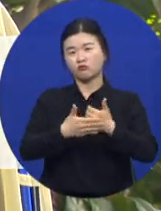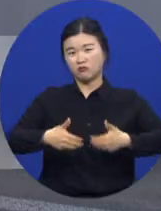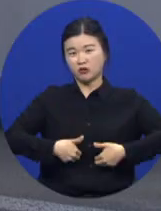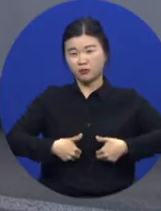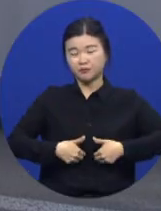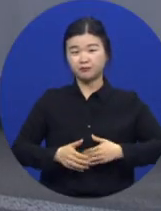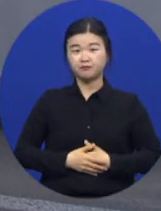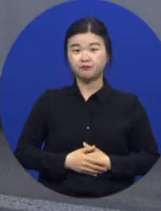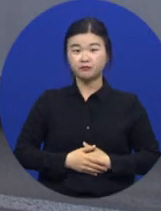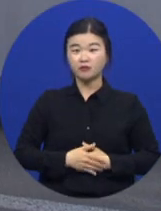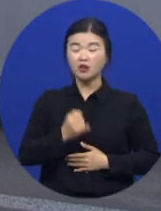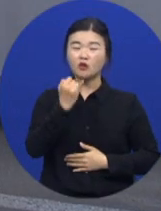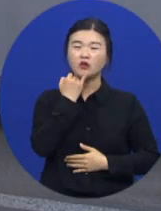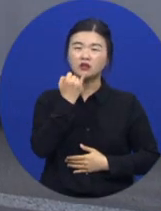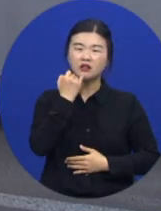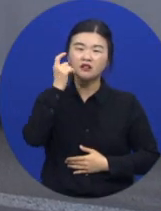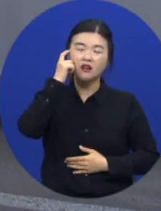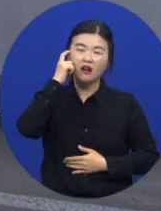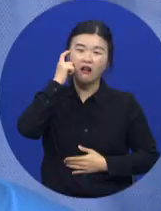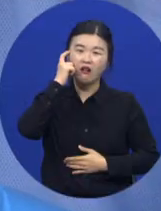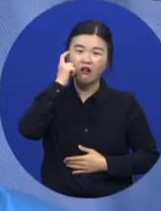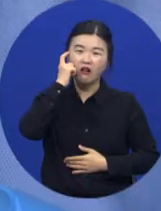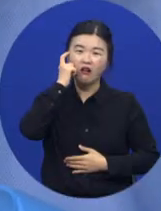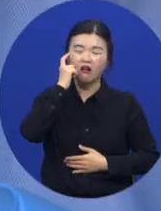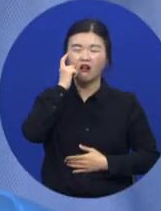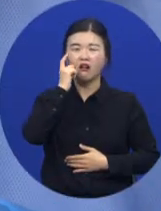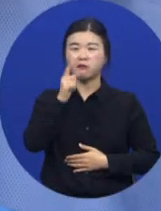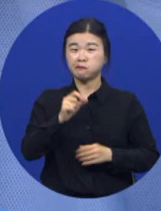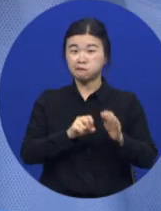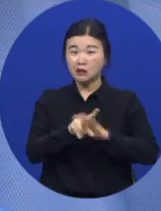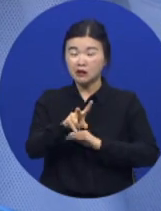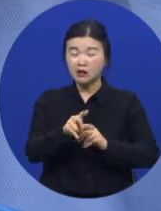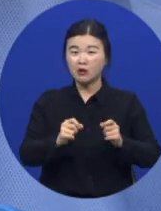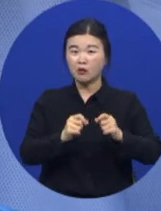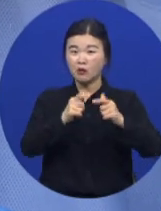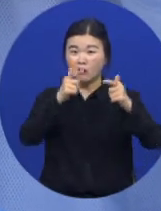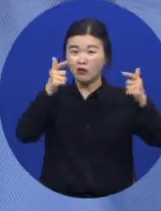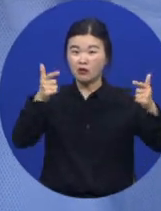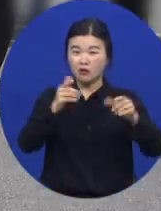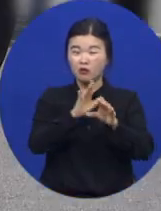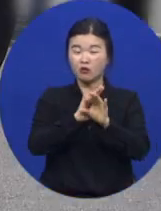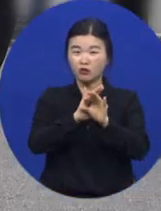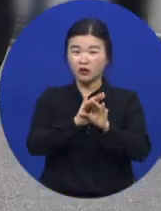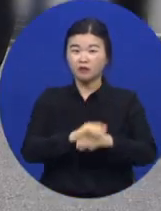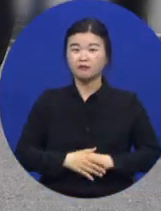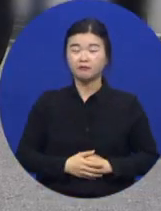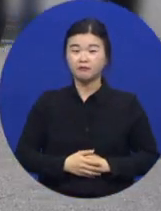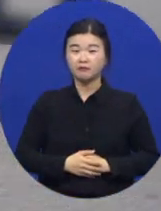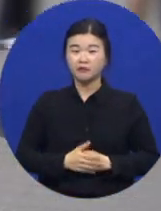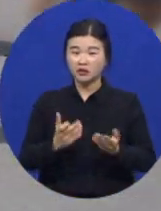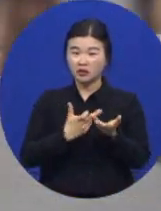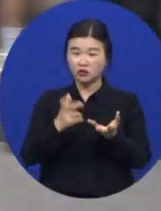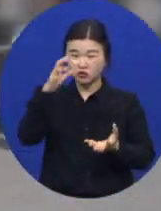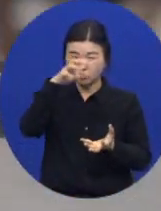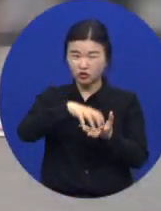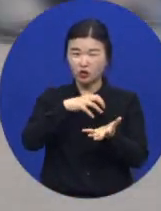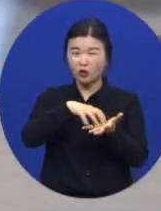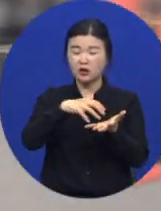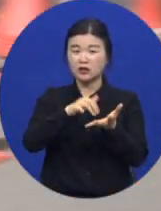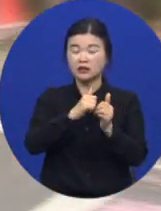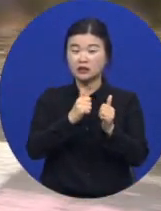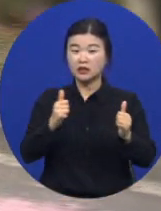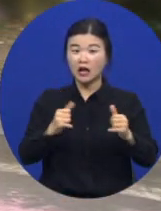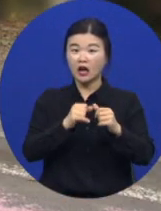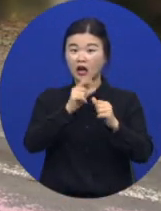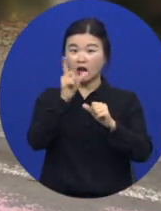필요합니다. 괜찮겠지 하고 안이하게 생각한 틈을 타 확산되고 있는 코로나19. 제주의 누적 확진자는